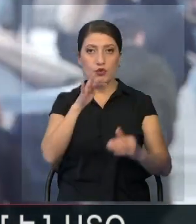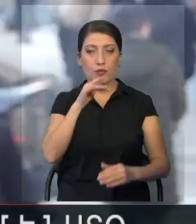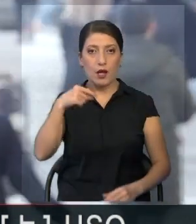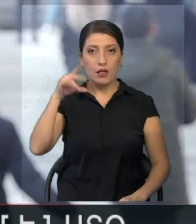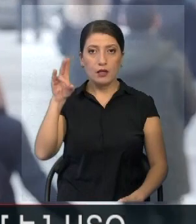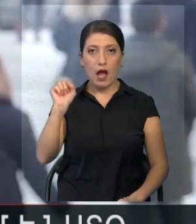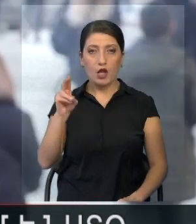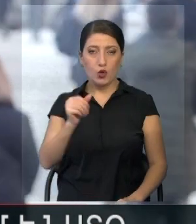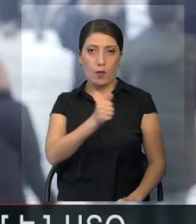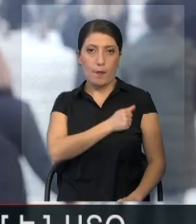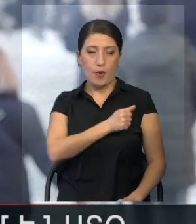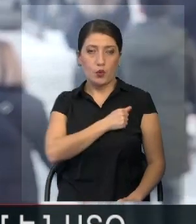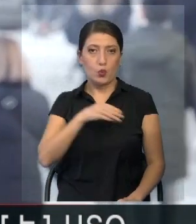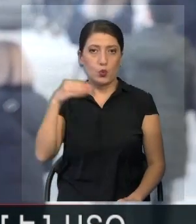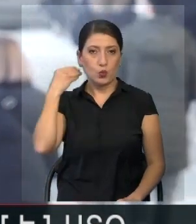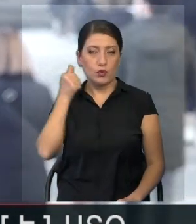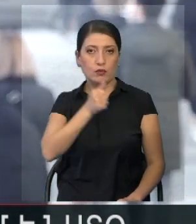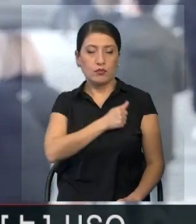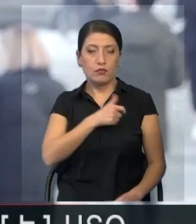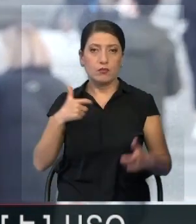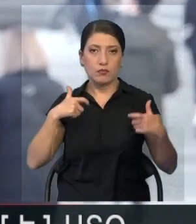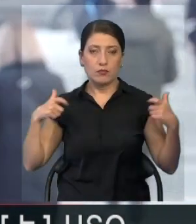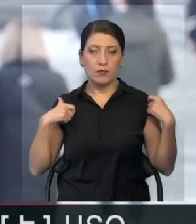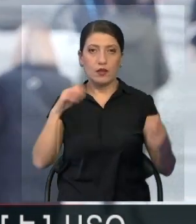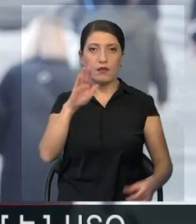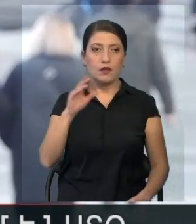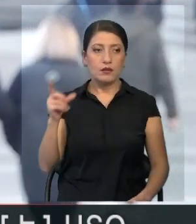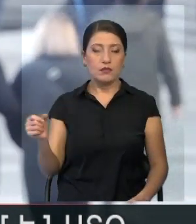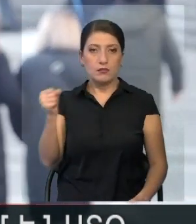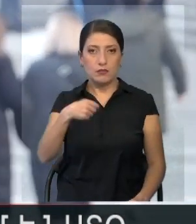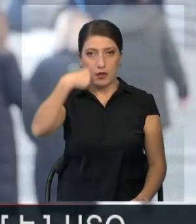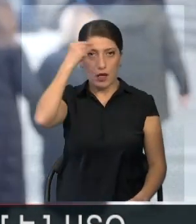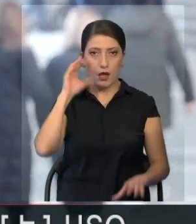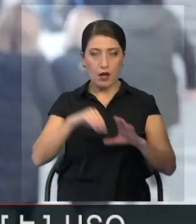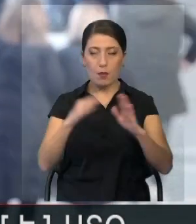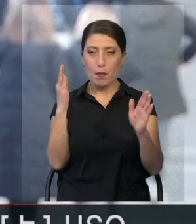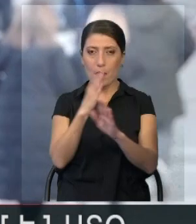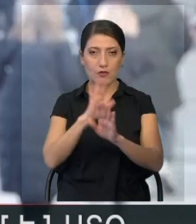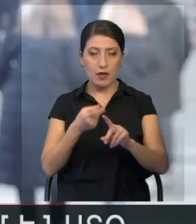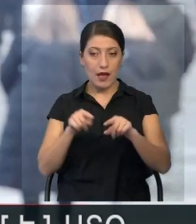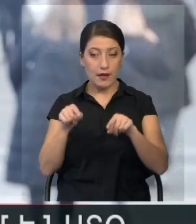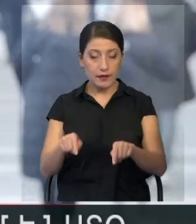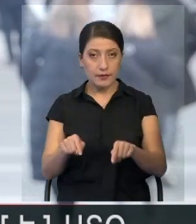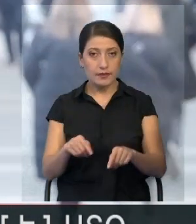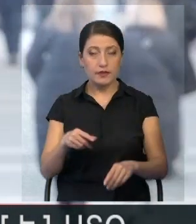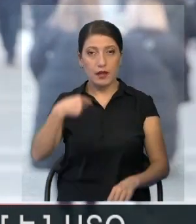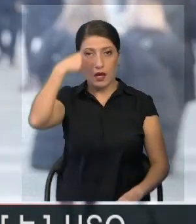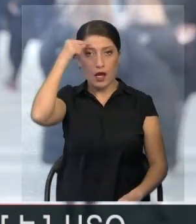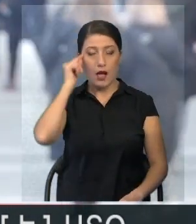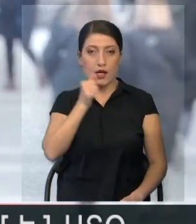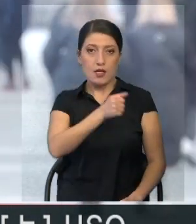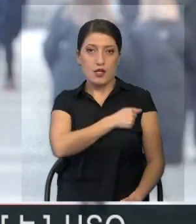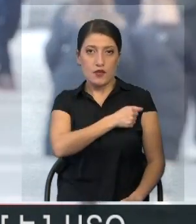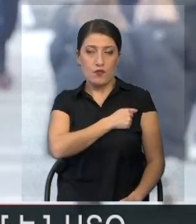բանակի Թուրքիայի զինուժի գեներալ Բահթիար Էրսայի նշանակում Ադրբեջանում պատահական չէ։ Այսպես ըստ էության Ադրբեջանի